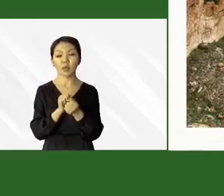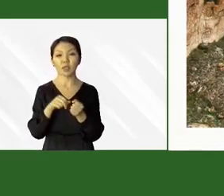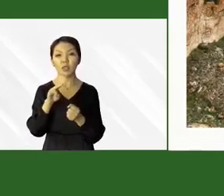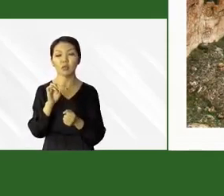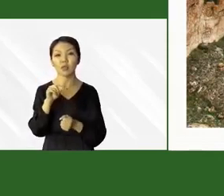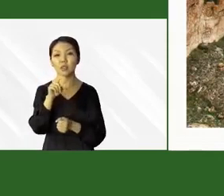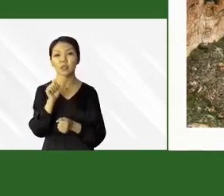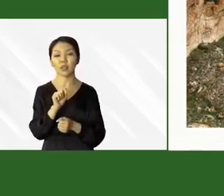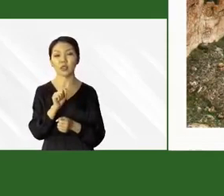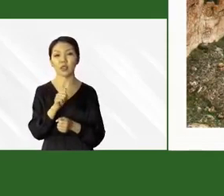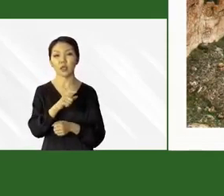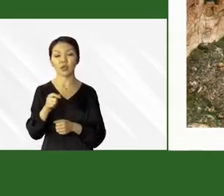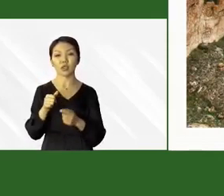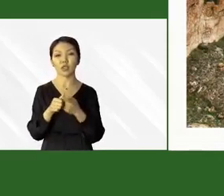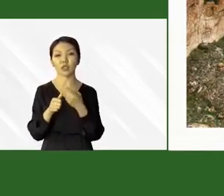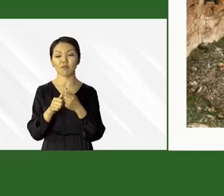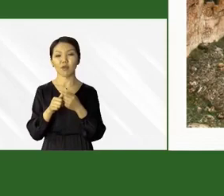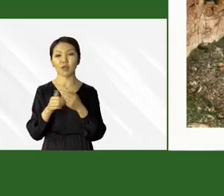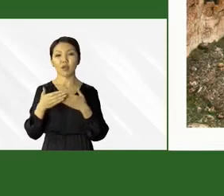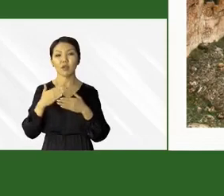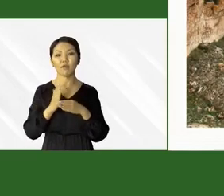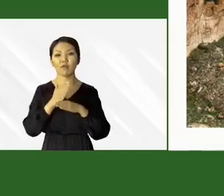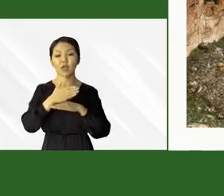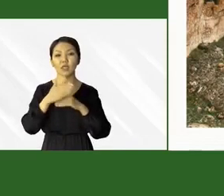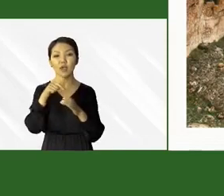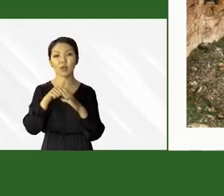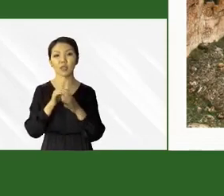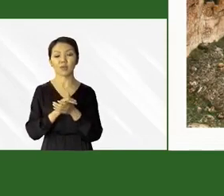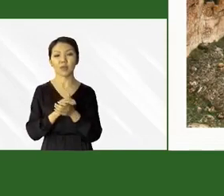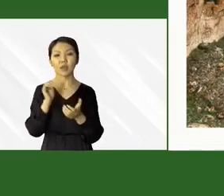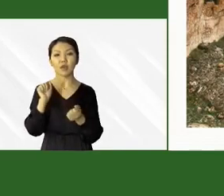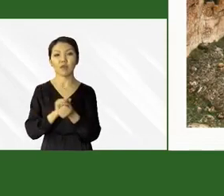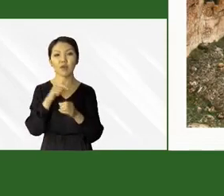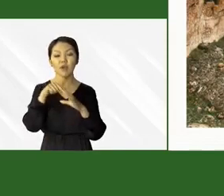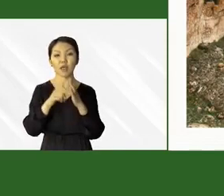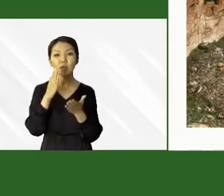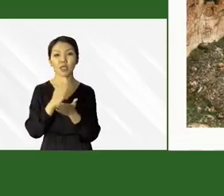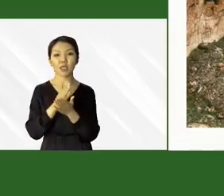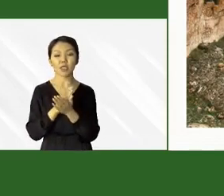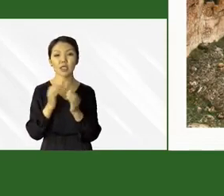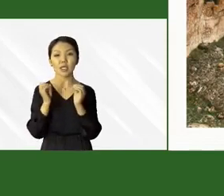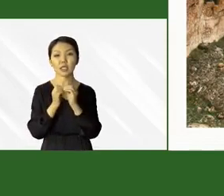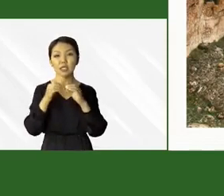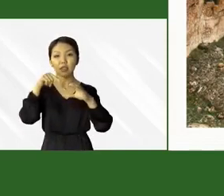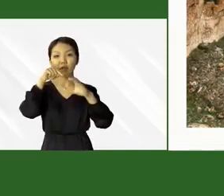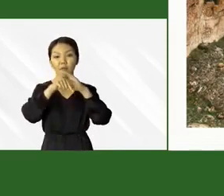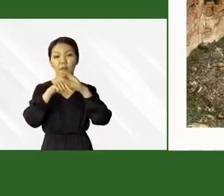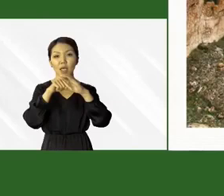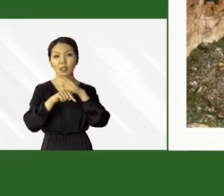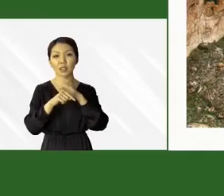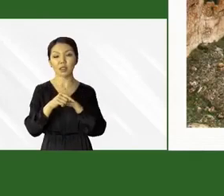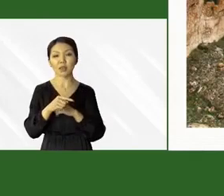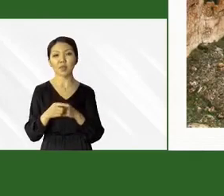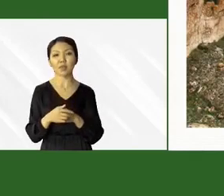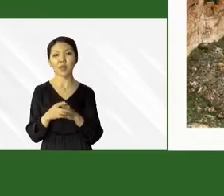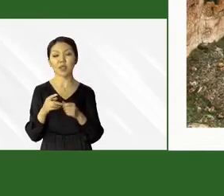называют входными воротами в сакральное место. В камне имеется 10 впадин. По словам